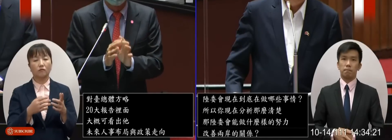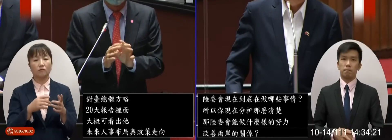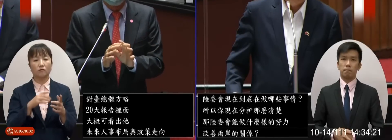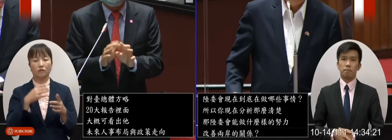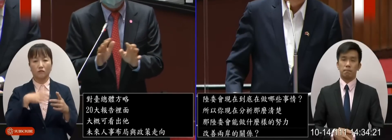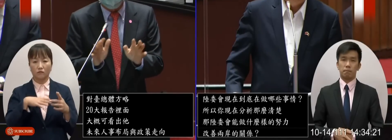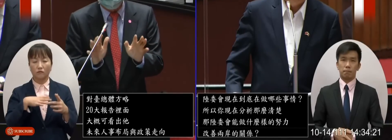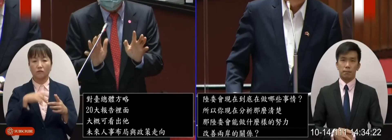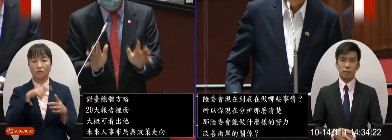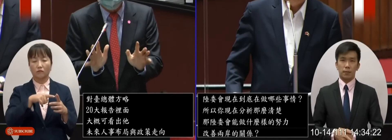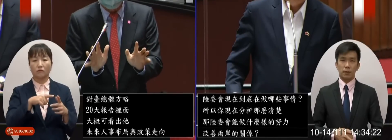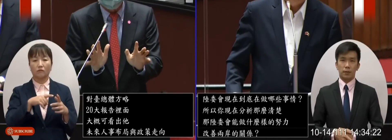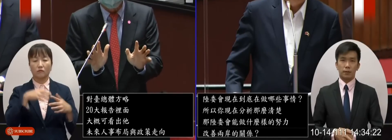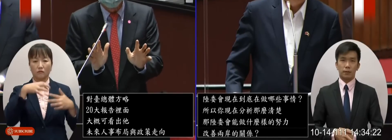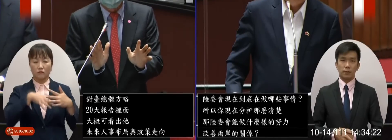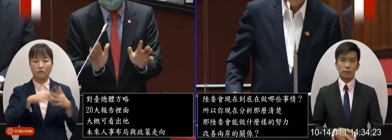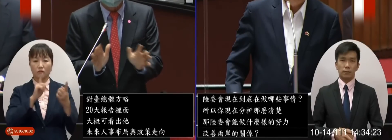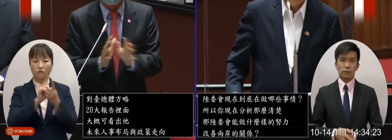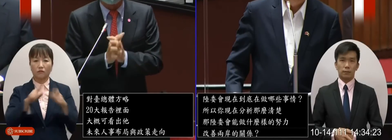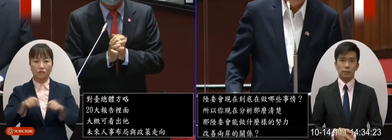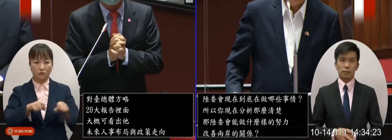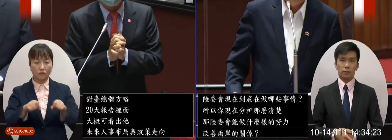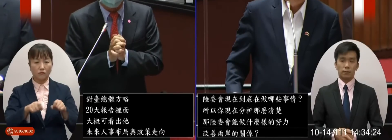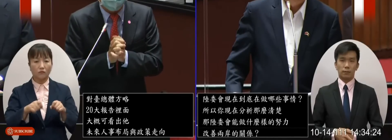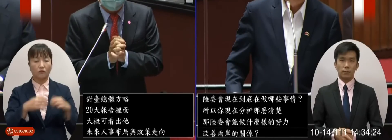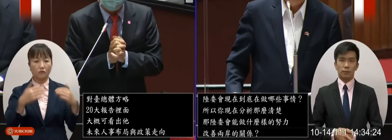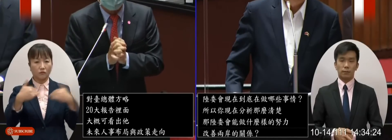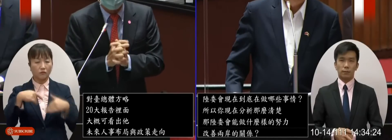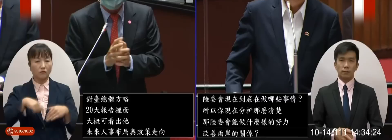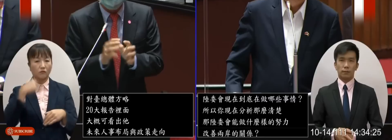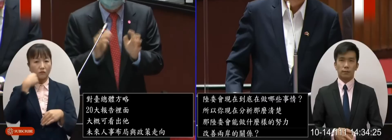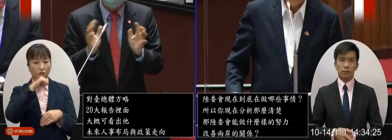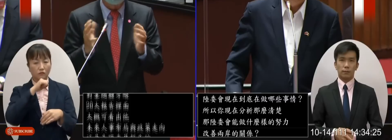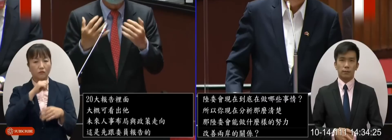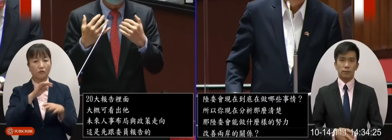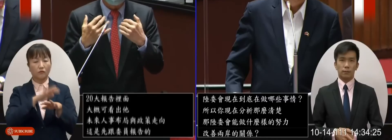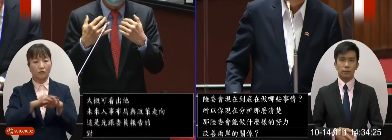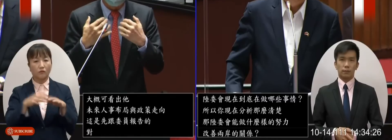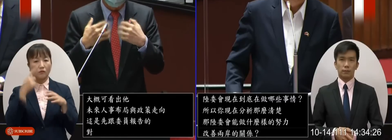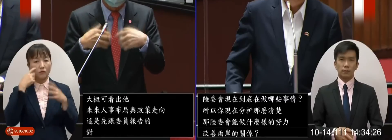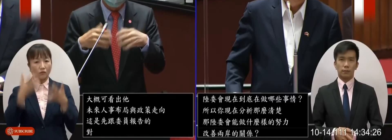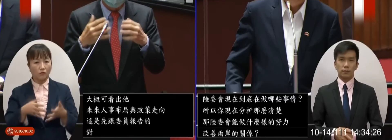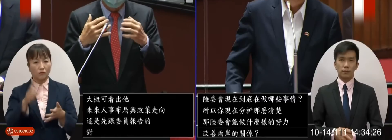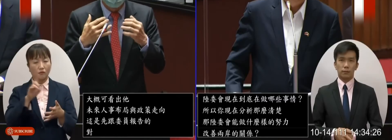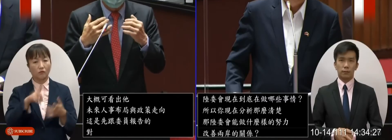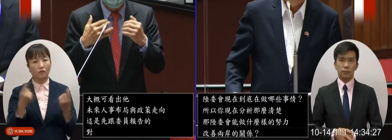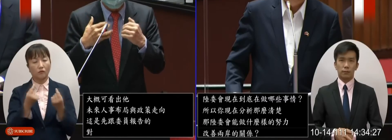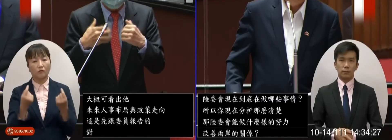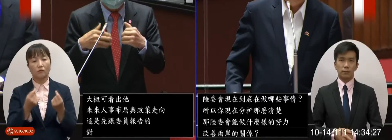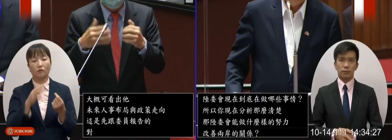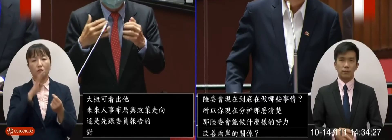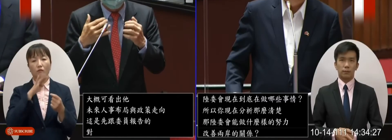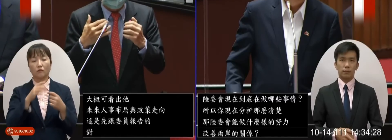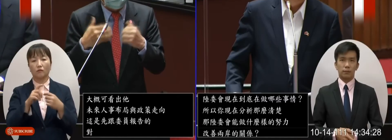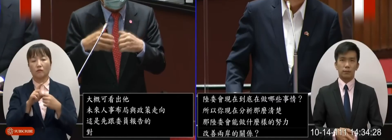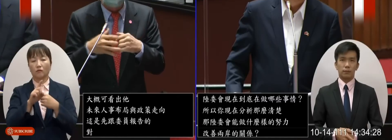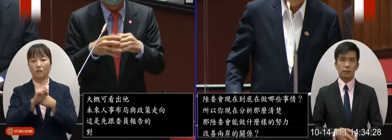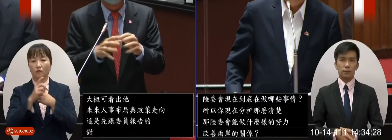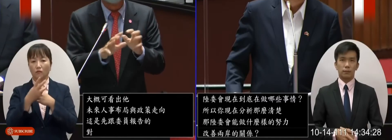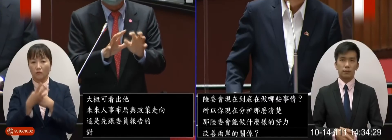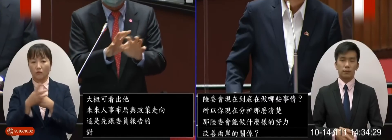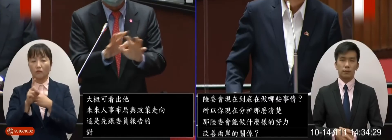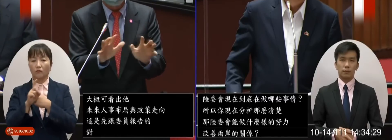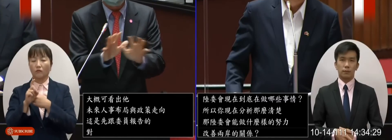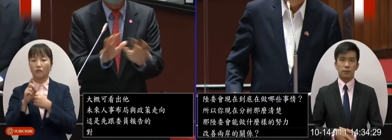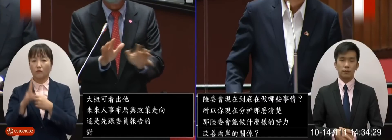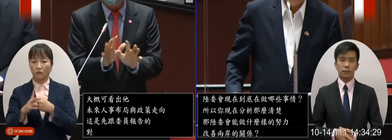了解，他大概里面面向处理到台湾的部分呢，大概会放在比较后面，大概